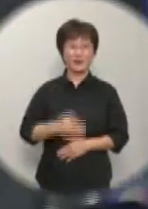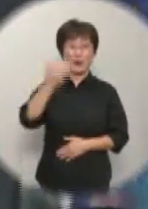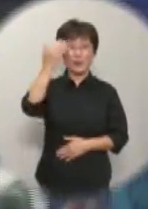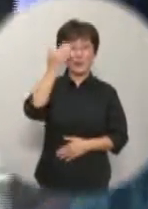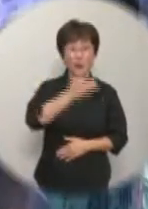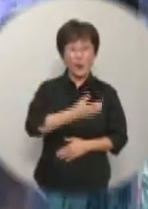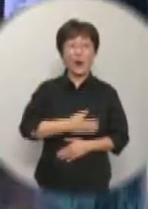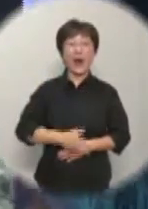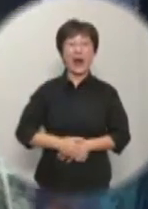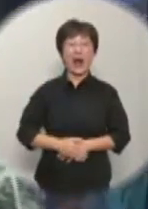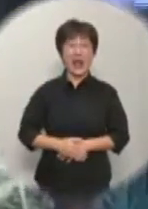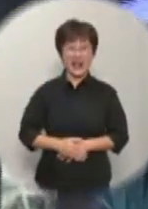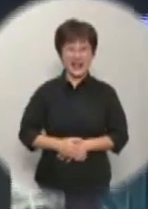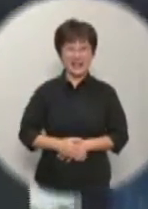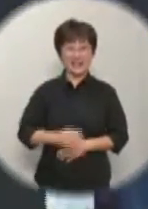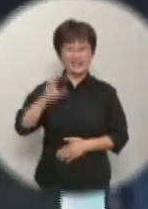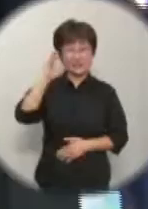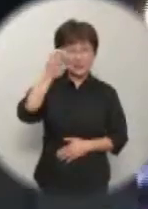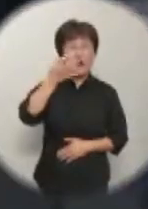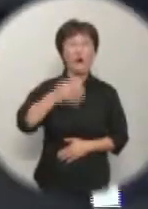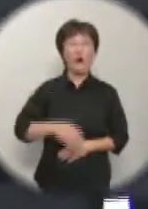わ